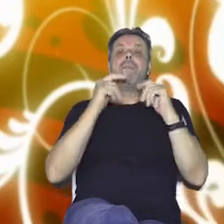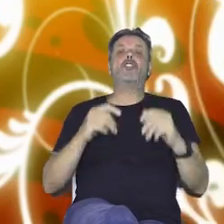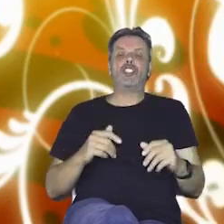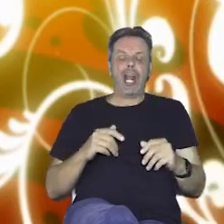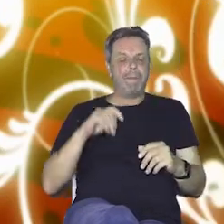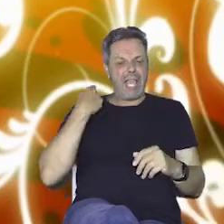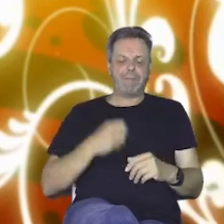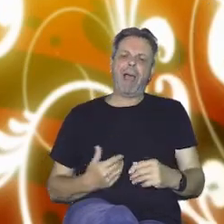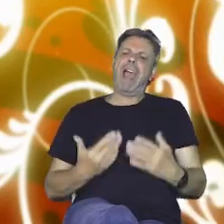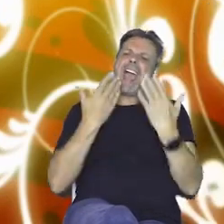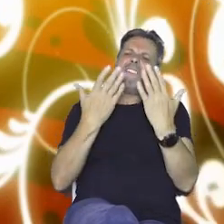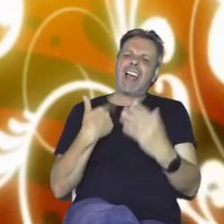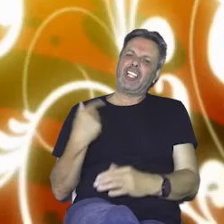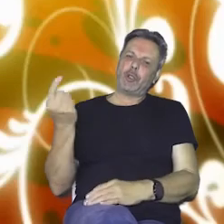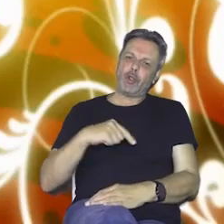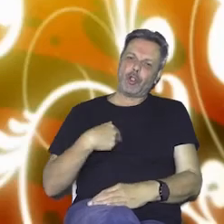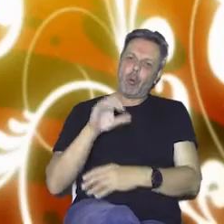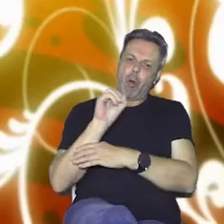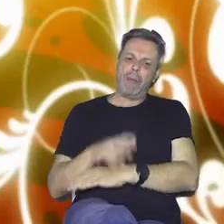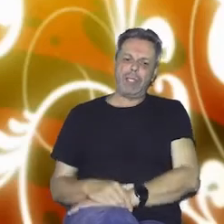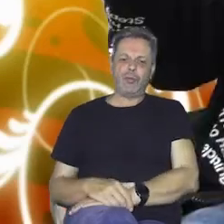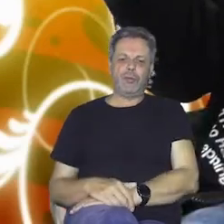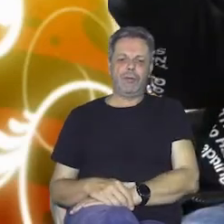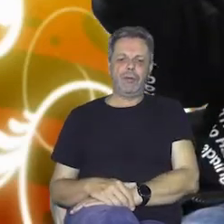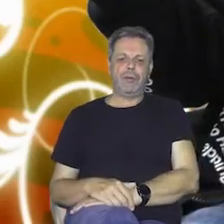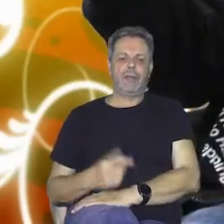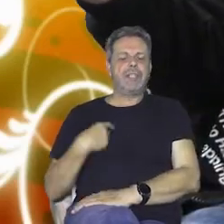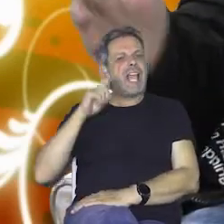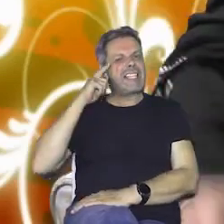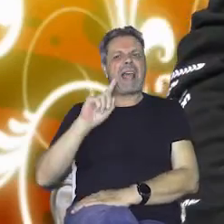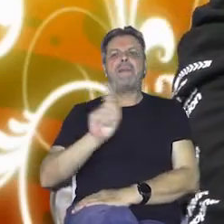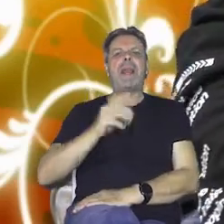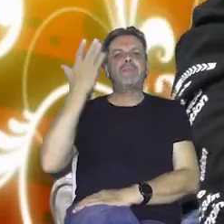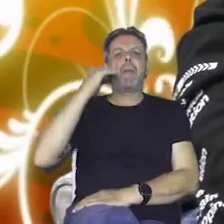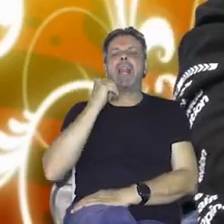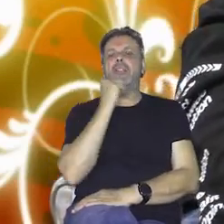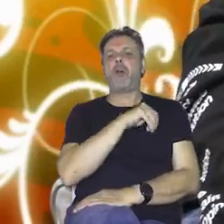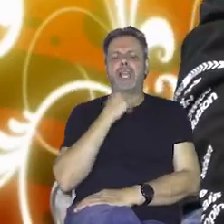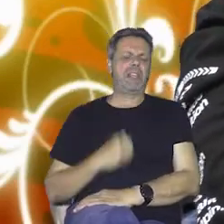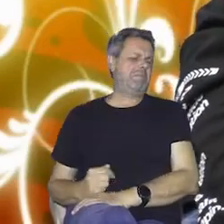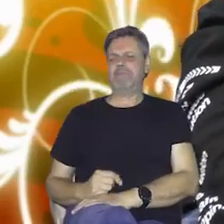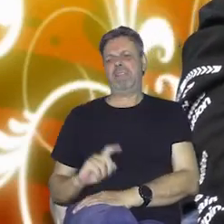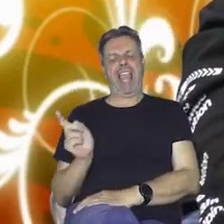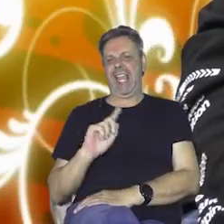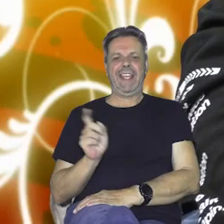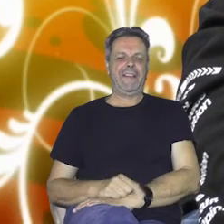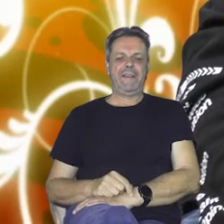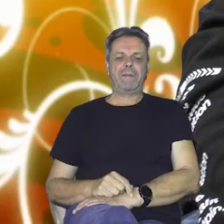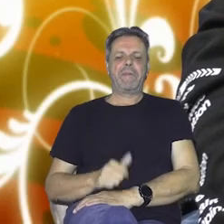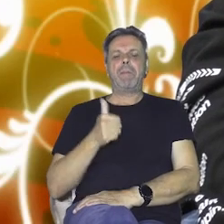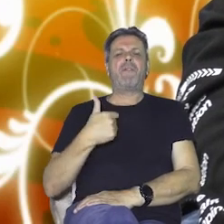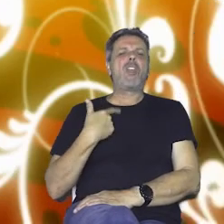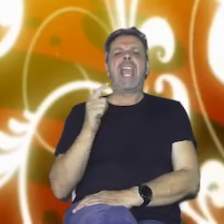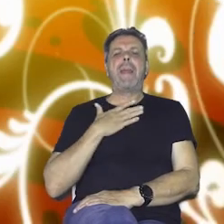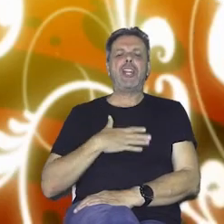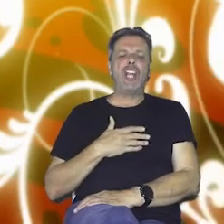srca. Hvala što si došao k meni u emisiju. Ništa eto, nadam se da nismo bili dosadni. Ne. Gledateljima. Prvo, nikad ja ne želim